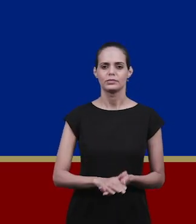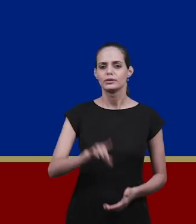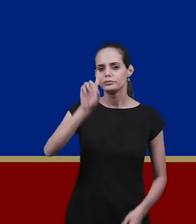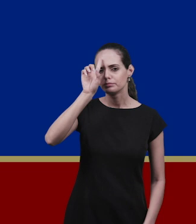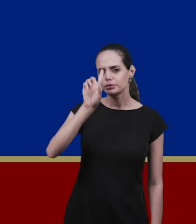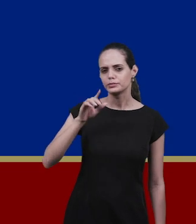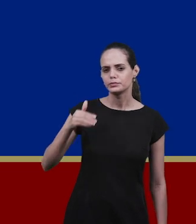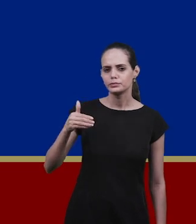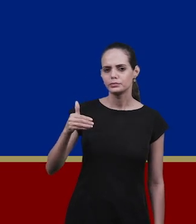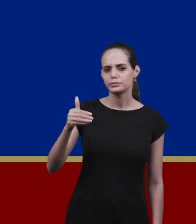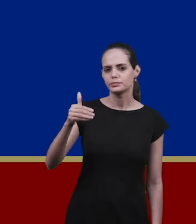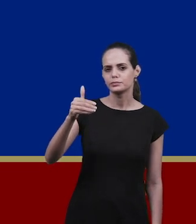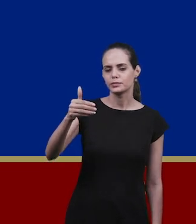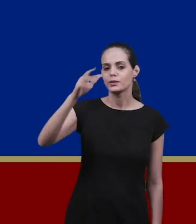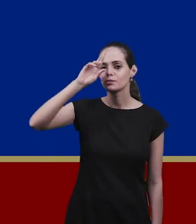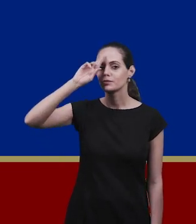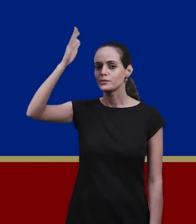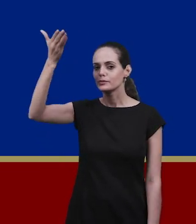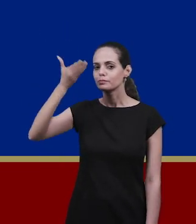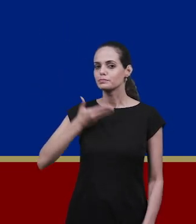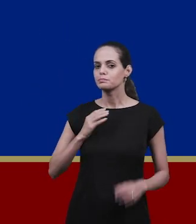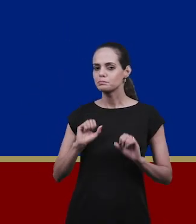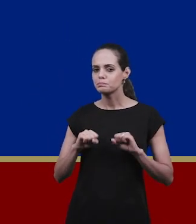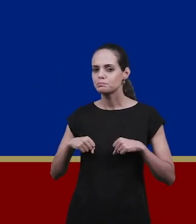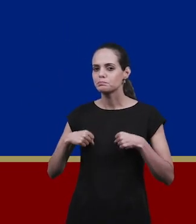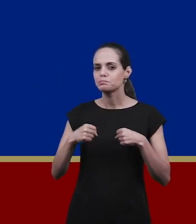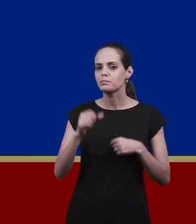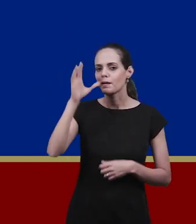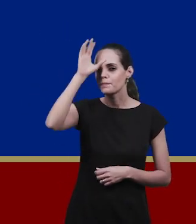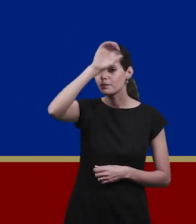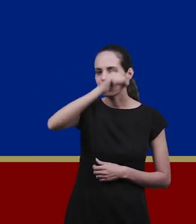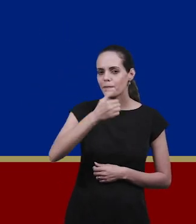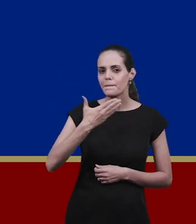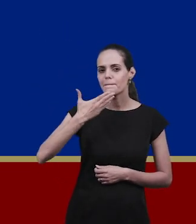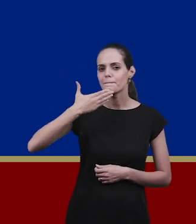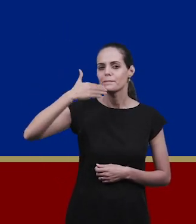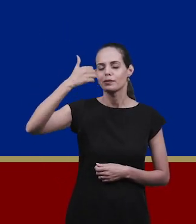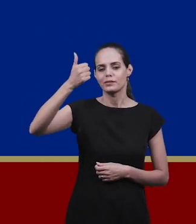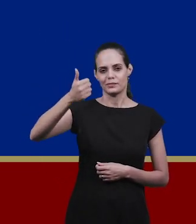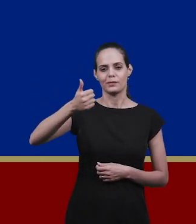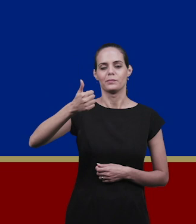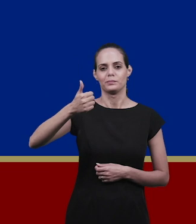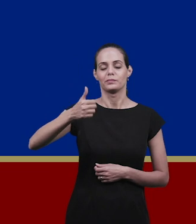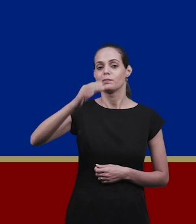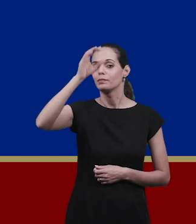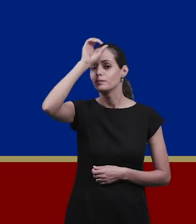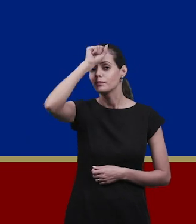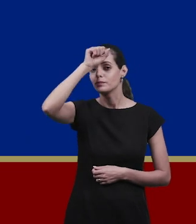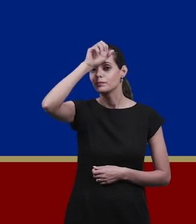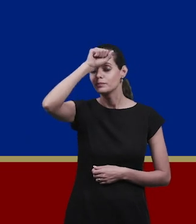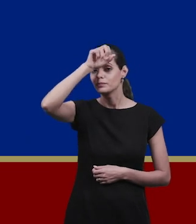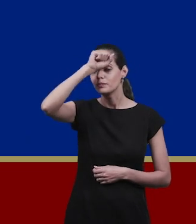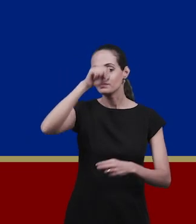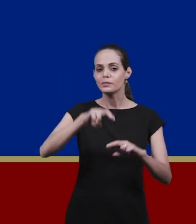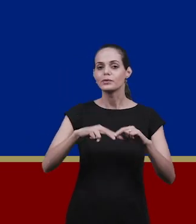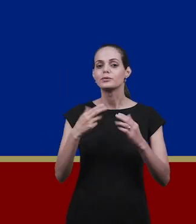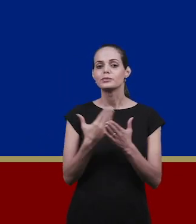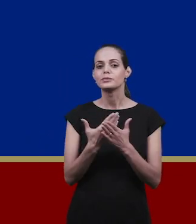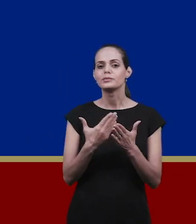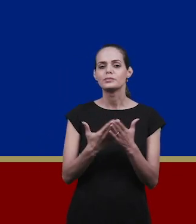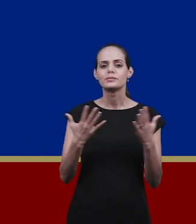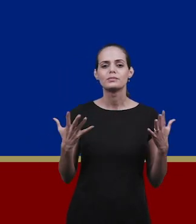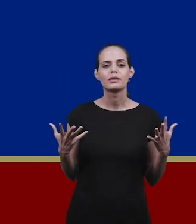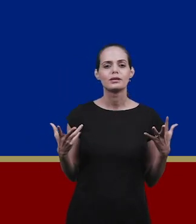écrit: chaque jour, nous sommes perfectionnés et nous apprenons à travers